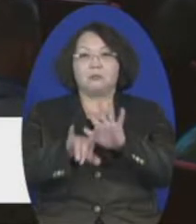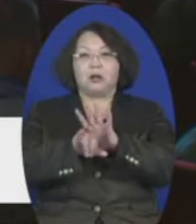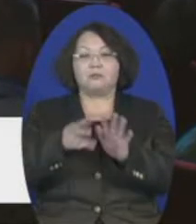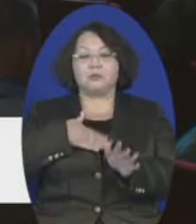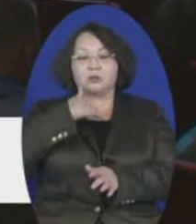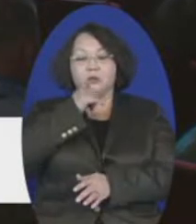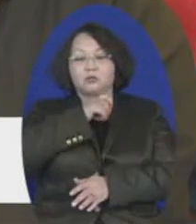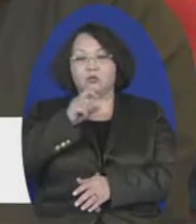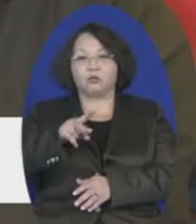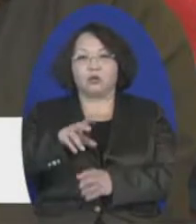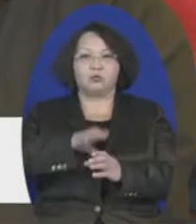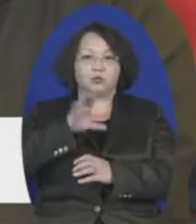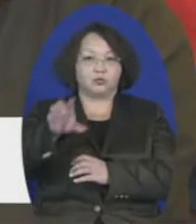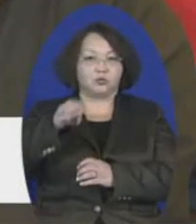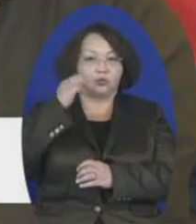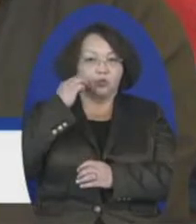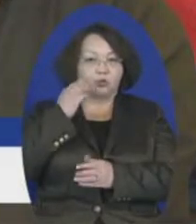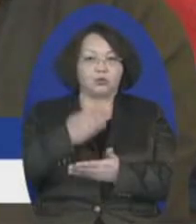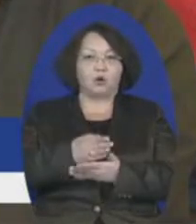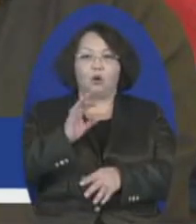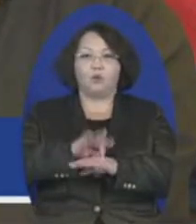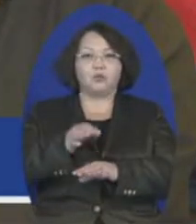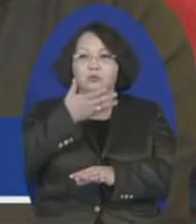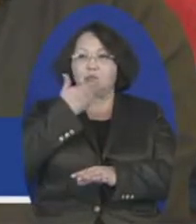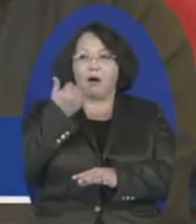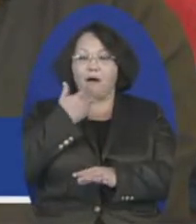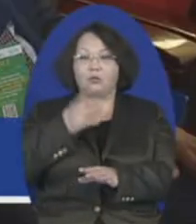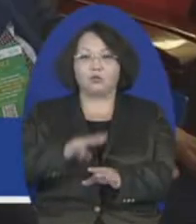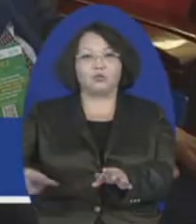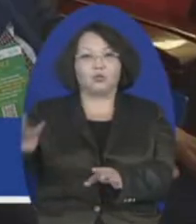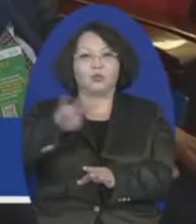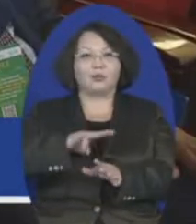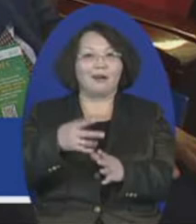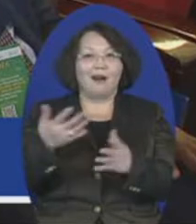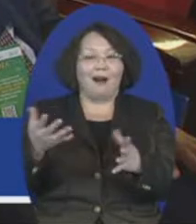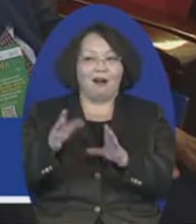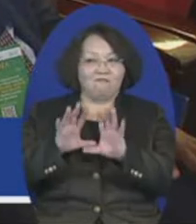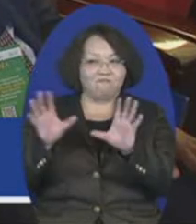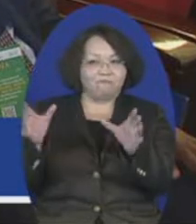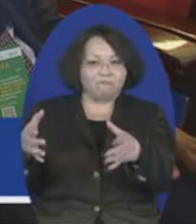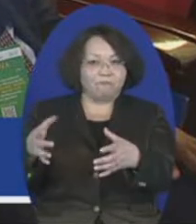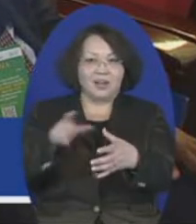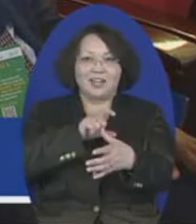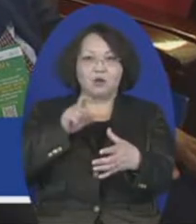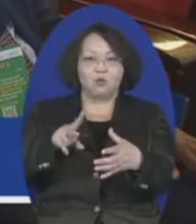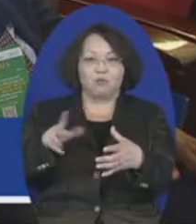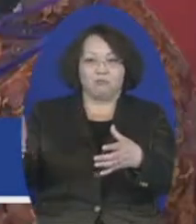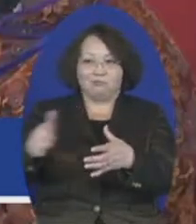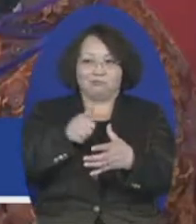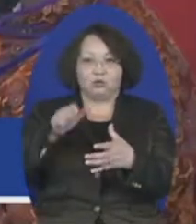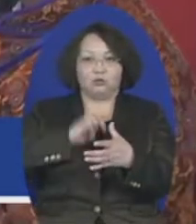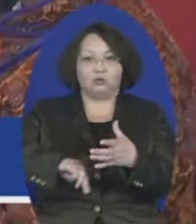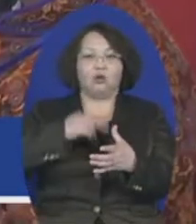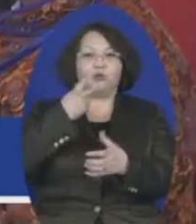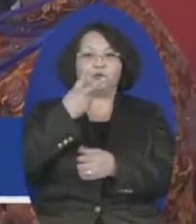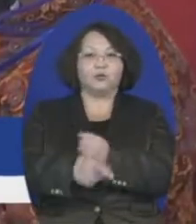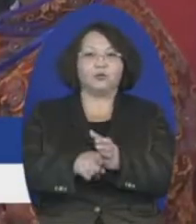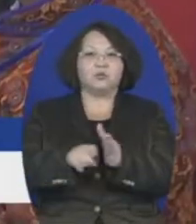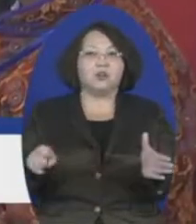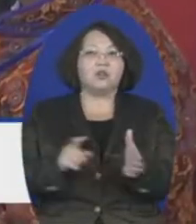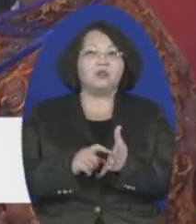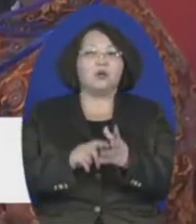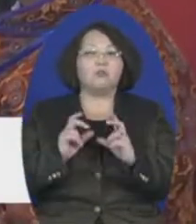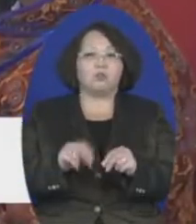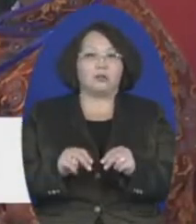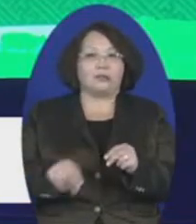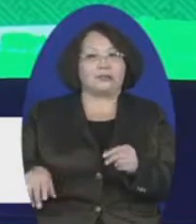улсын туршигдсан арга нь өвчингүй бүс нутгаа тодорхойлох. Ингээд тусгайлсан бүсээ эрүүлжүүлэхэд ердөө 2 жил шаарддаг байна. Тиймээс бид ч